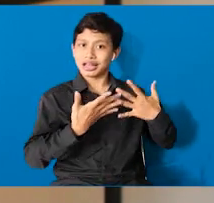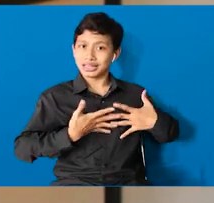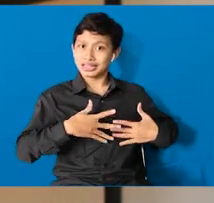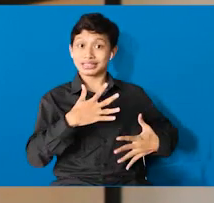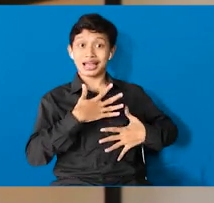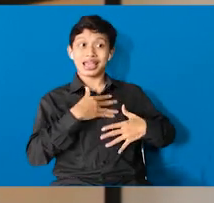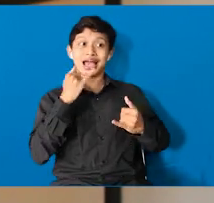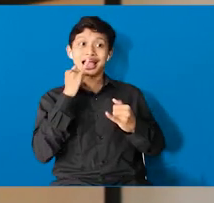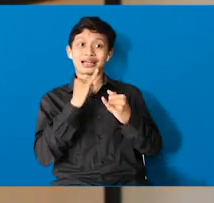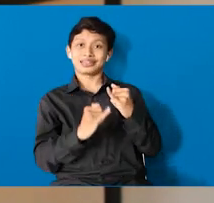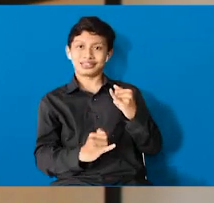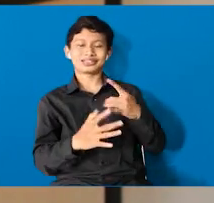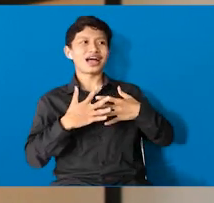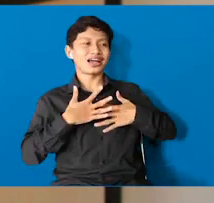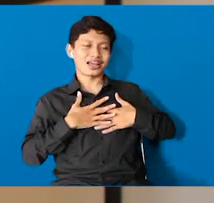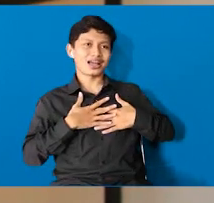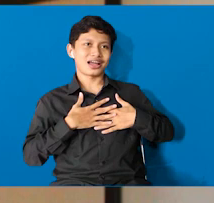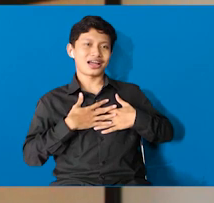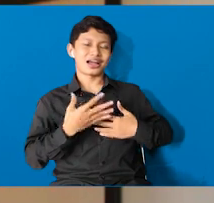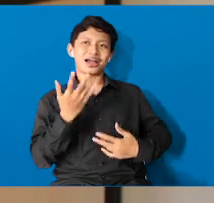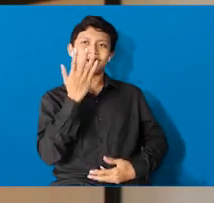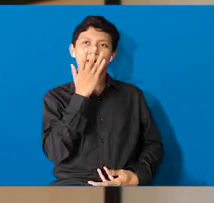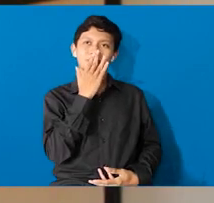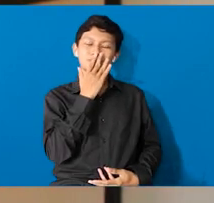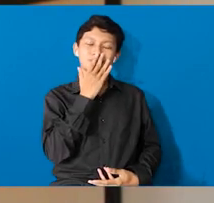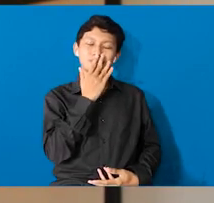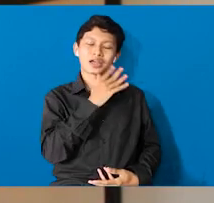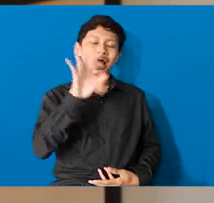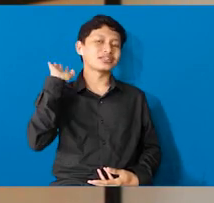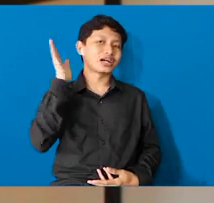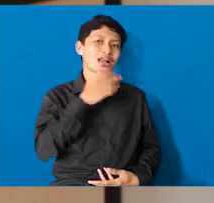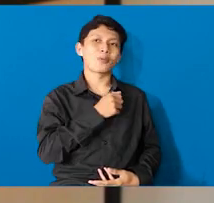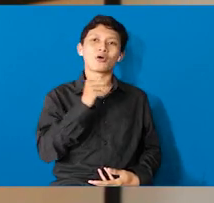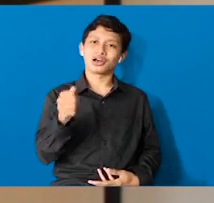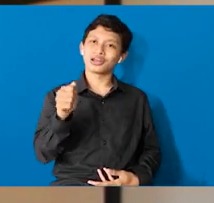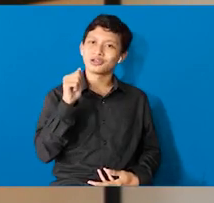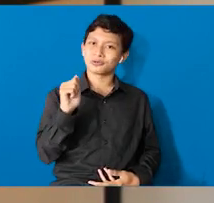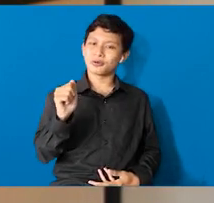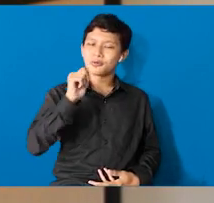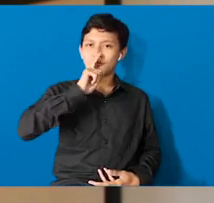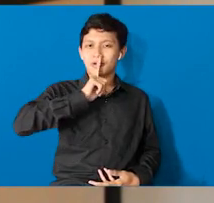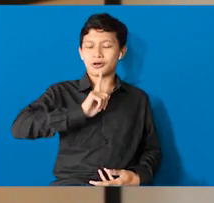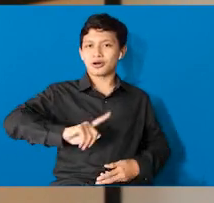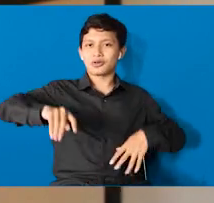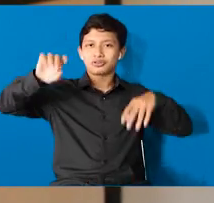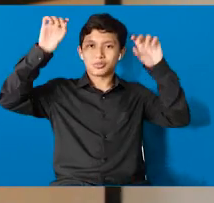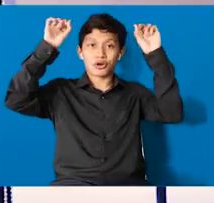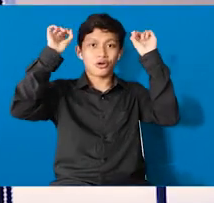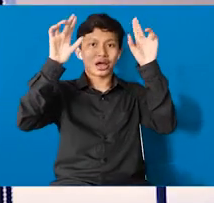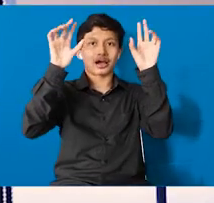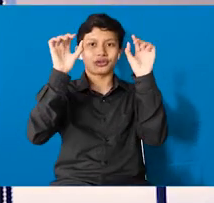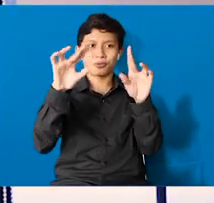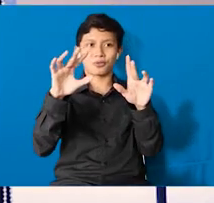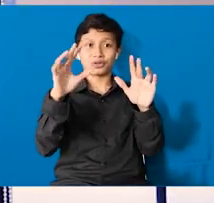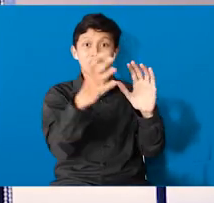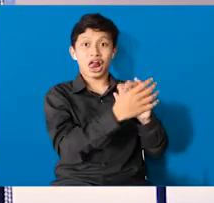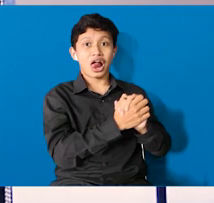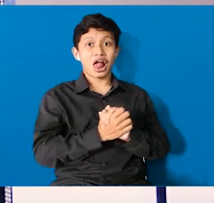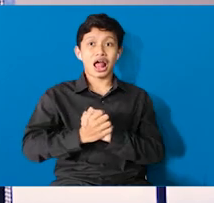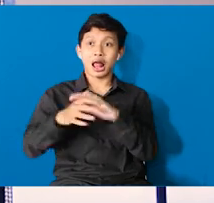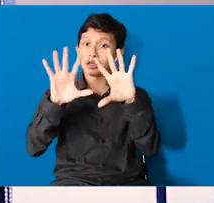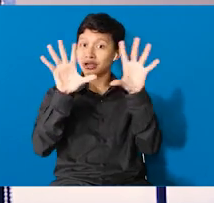Saya akhiri. Wabillahi taufik wal hidayah. Wassalamualaikum warahmatullahi wabarakatuh. Salam